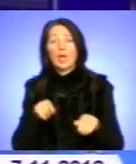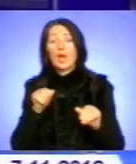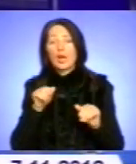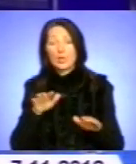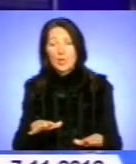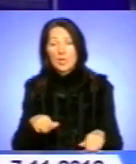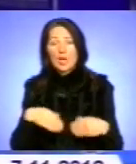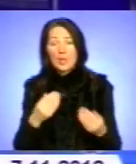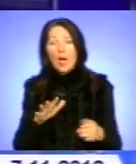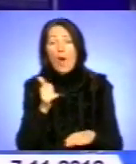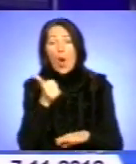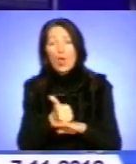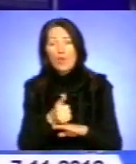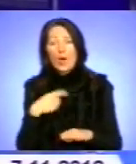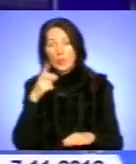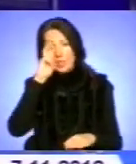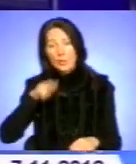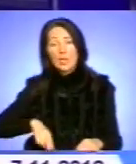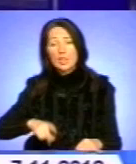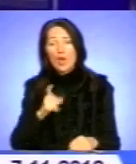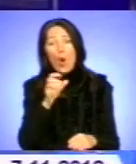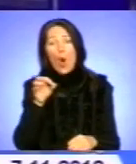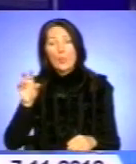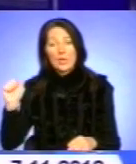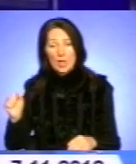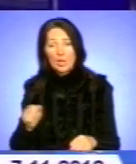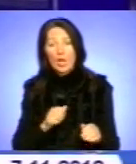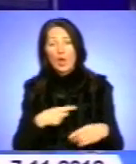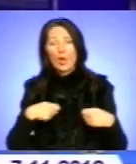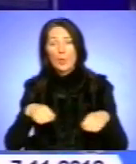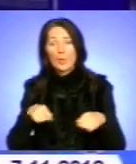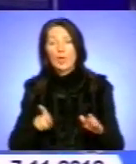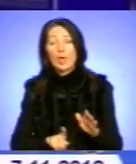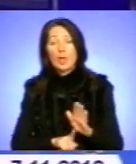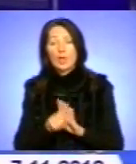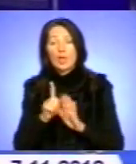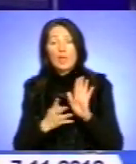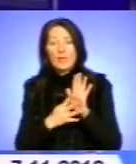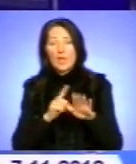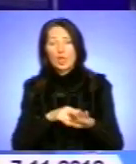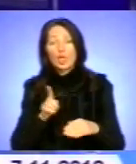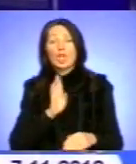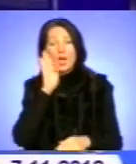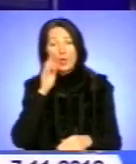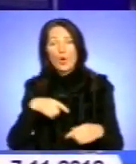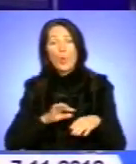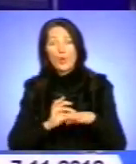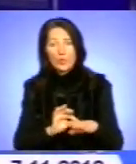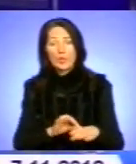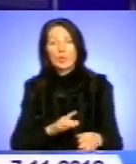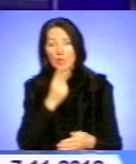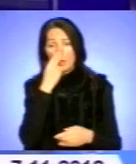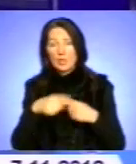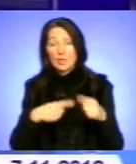голова облдержадміністрації Валентин Хоптян. Торговиця розпочнеться о 9 годині ранку і проходитиме традиційно на 4